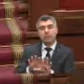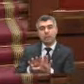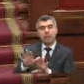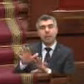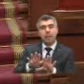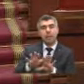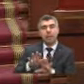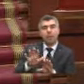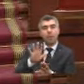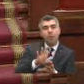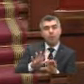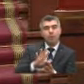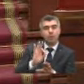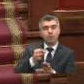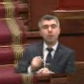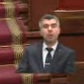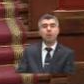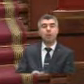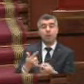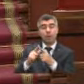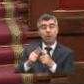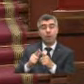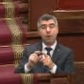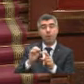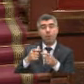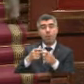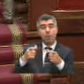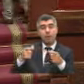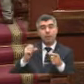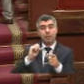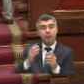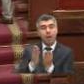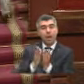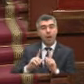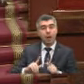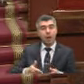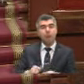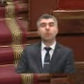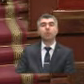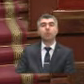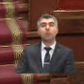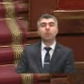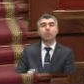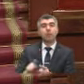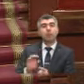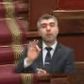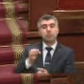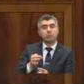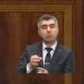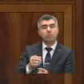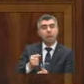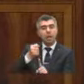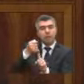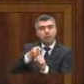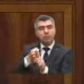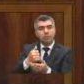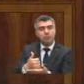المتخذة إن على مستوى توسيع البنية التحتية المدرسية أو فيما يتعلق بخدمات